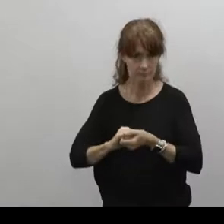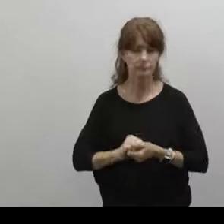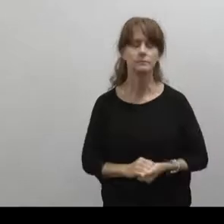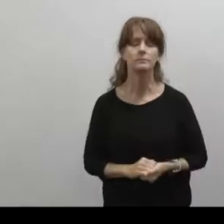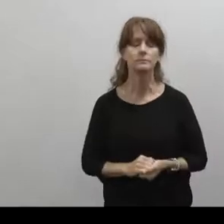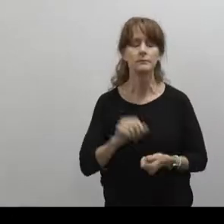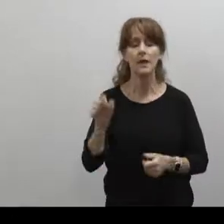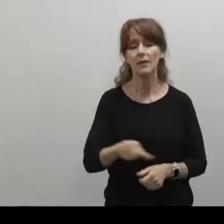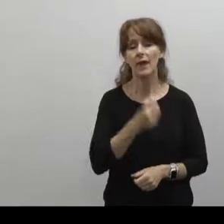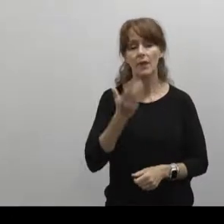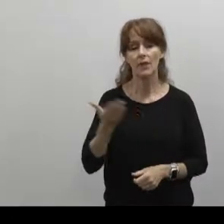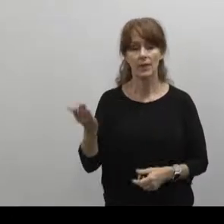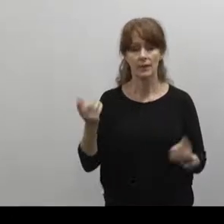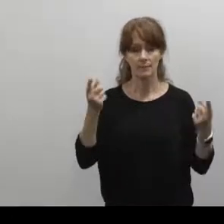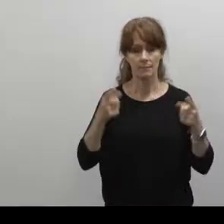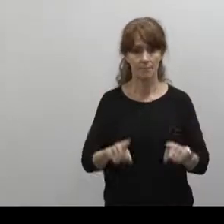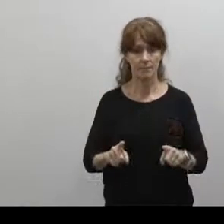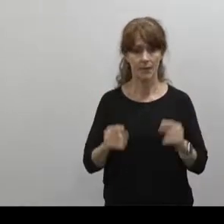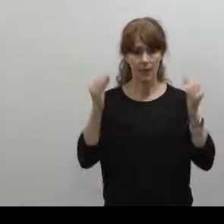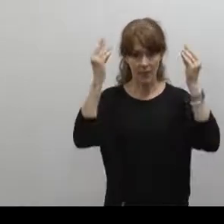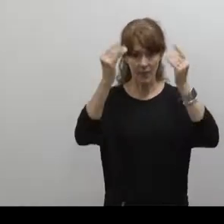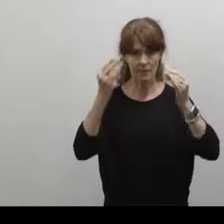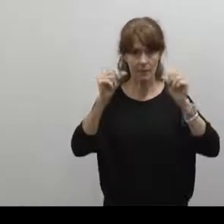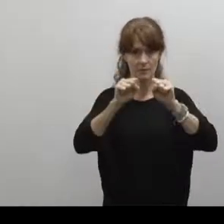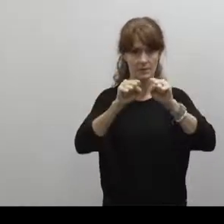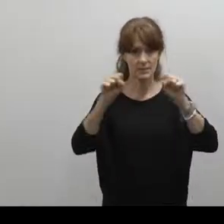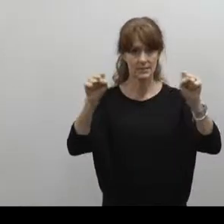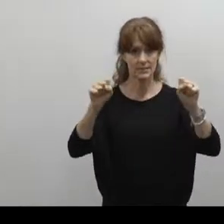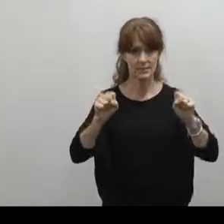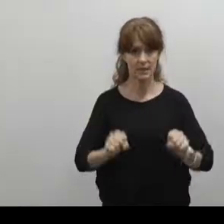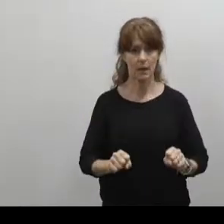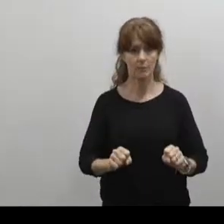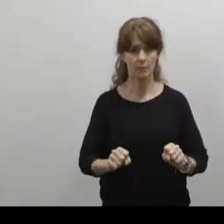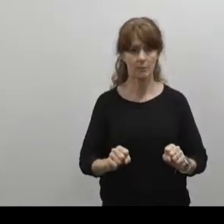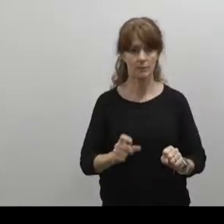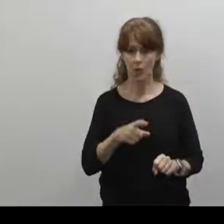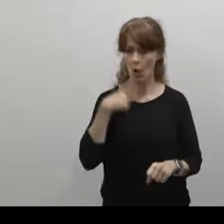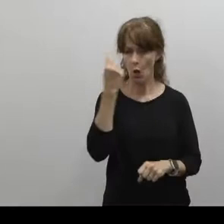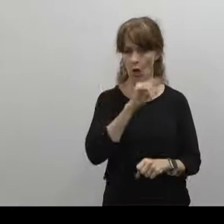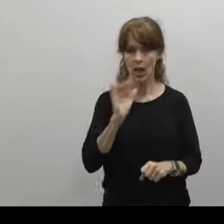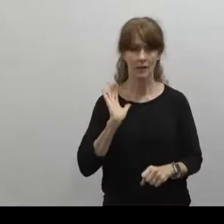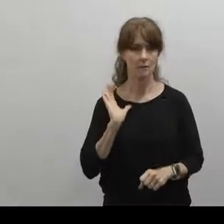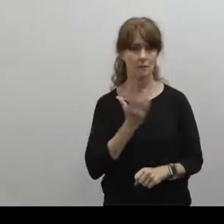cách bạch chung rồi biết mách làm bây doctor Baker nó phải đòi chụp bò làm miên chụp biết chun